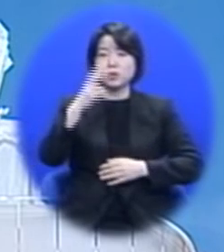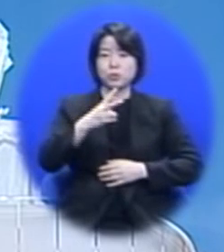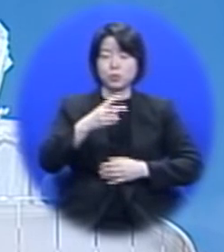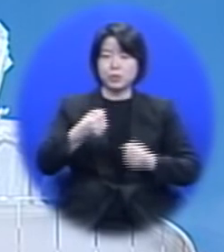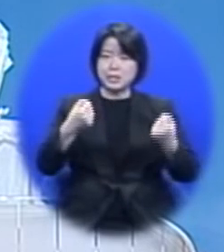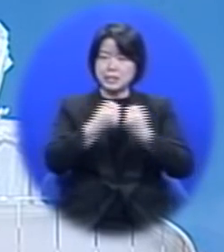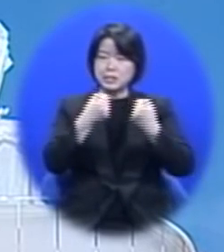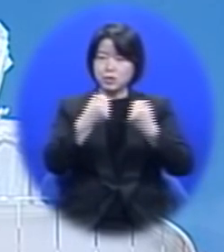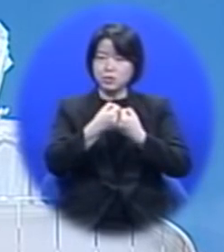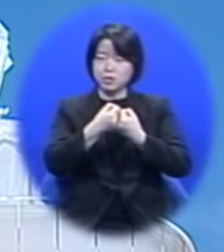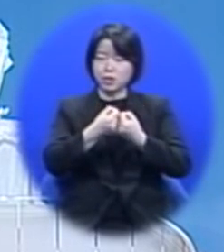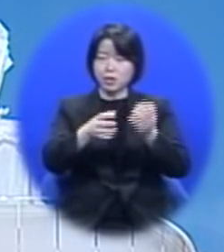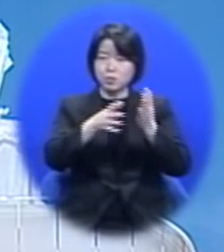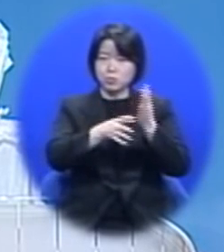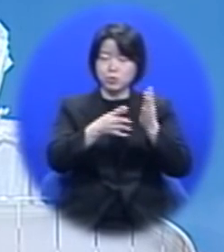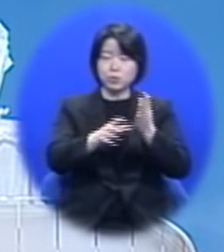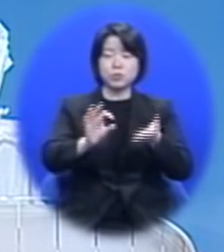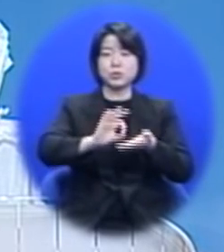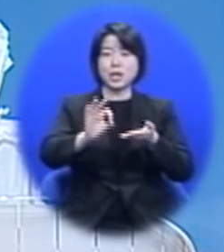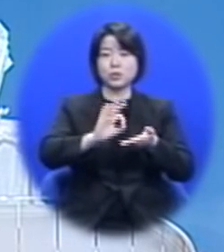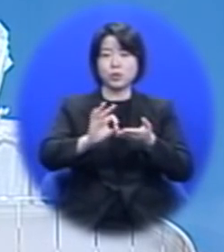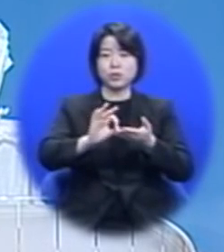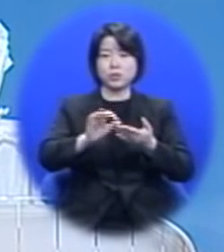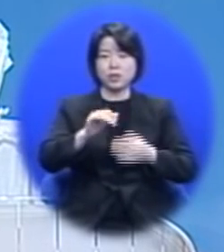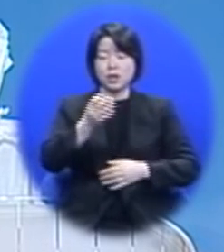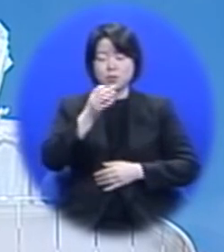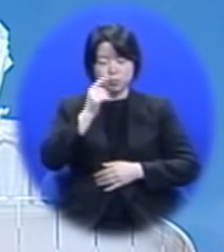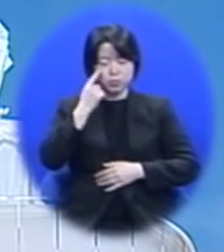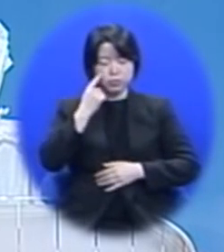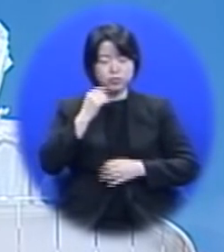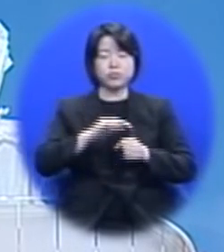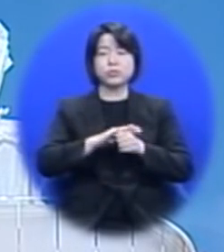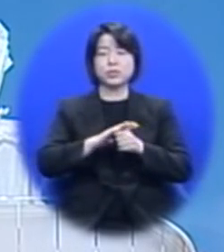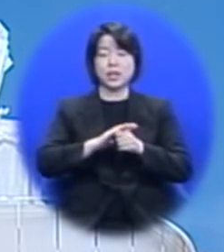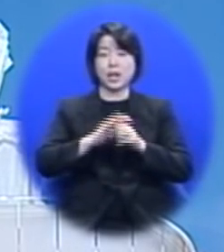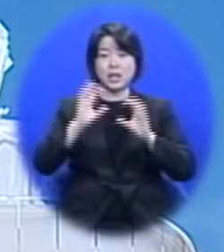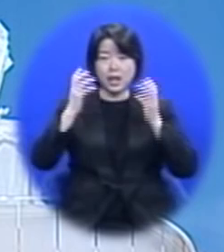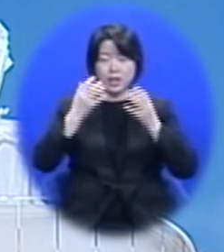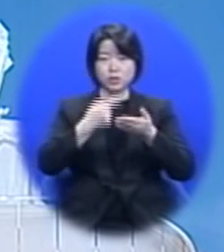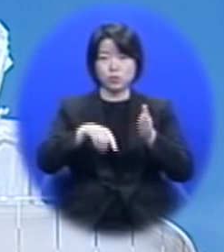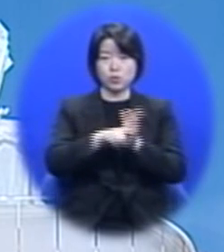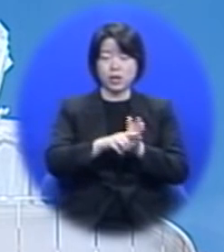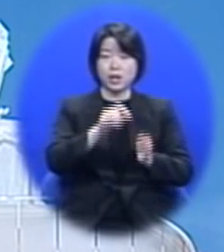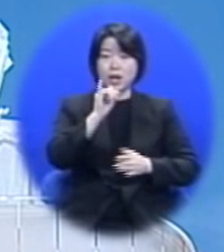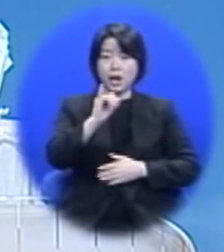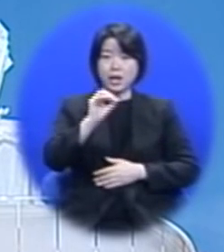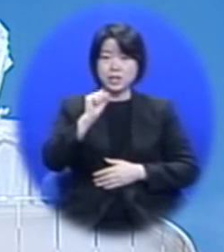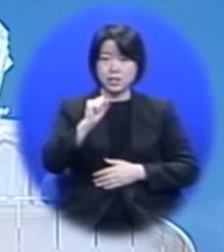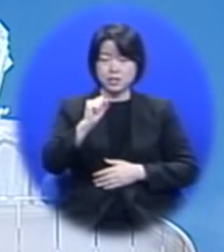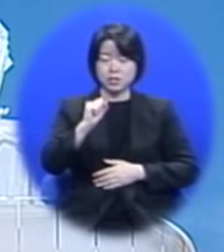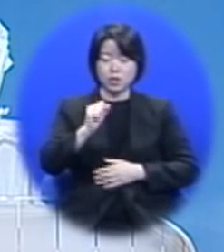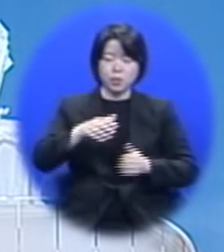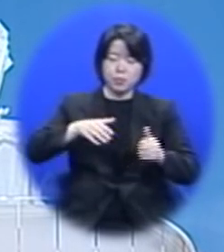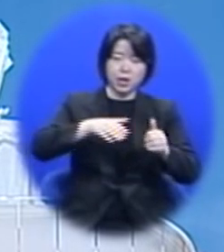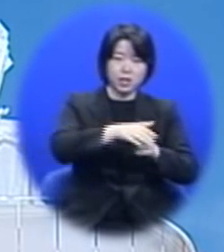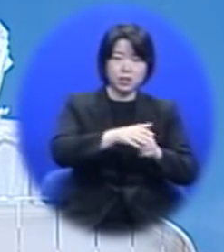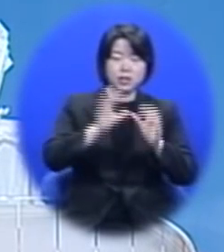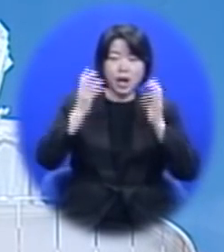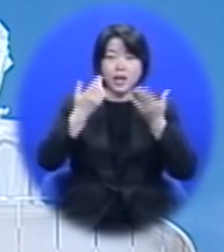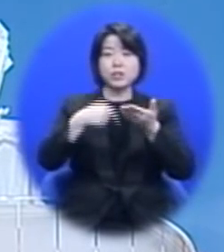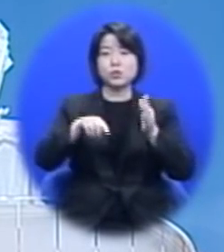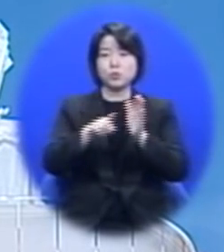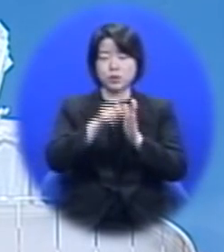사용되는 가엾은 아이들을 위해서, IS에 희생되는 아이들을 위해서 기도하게 하셨습니다.